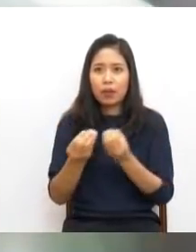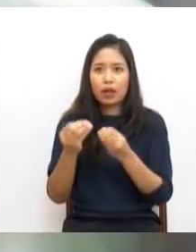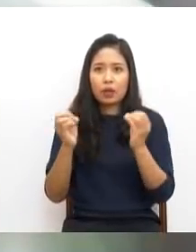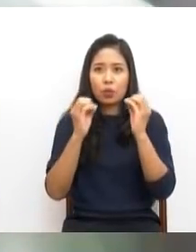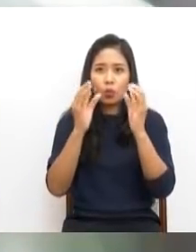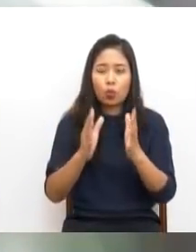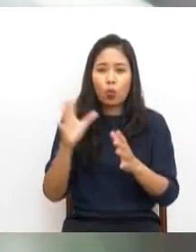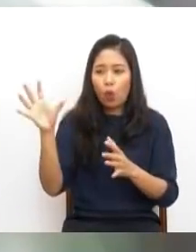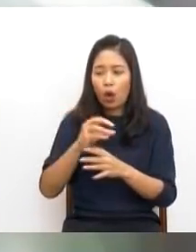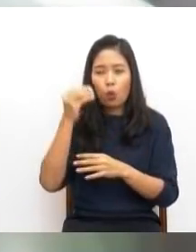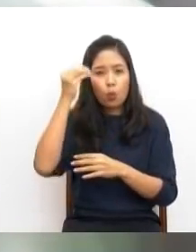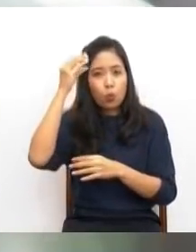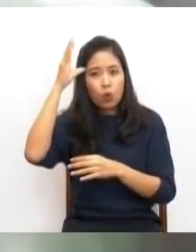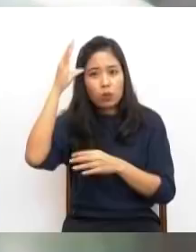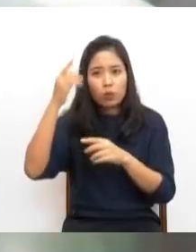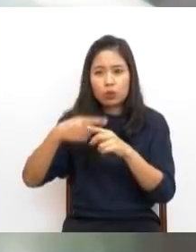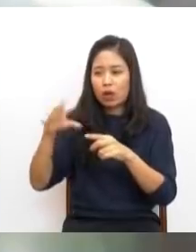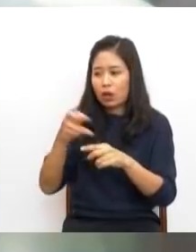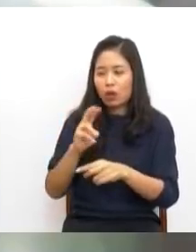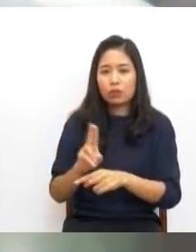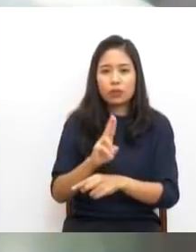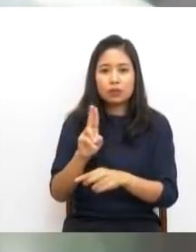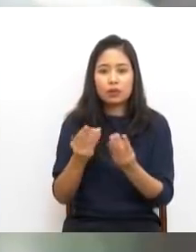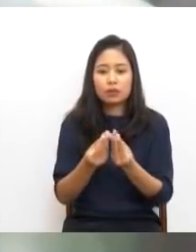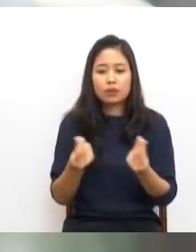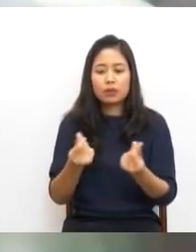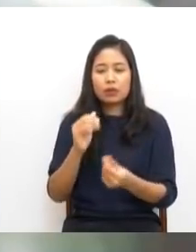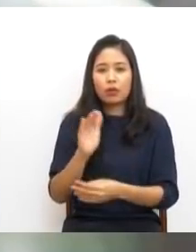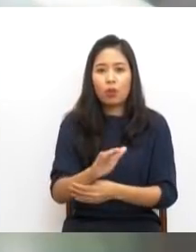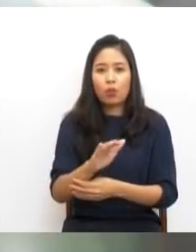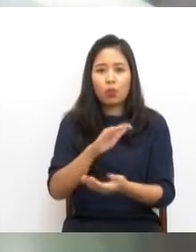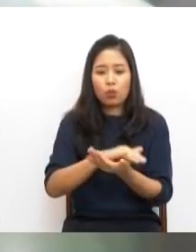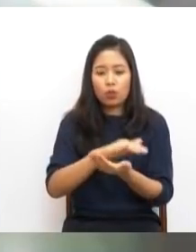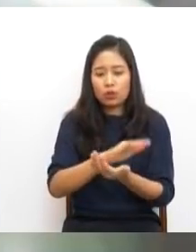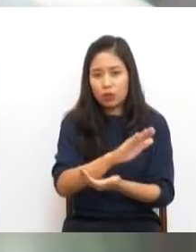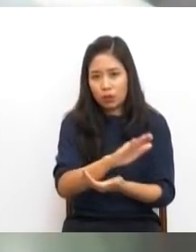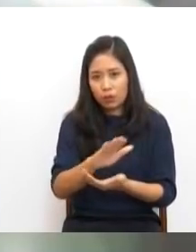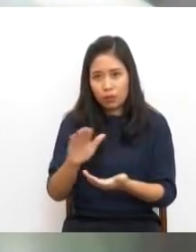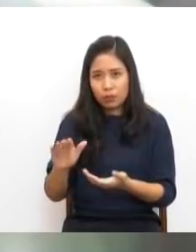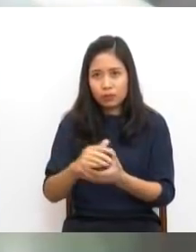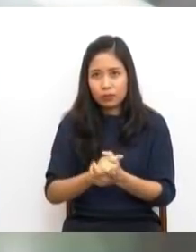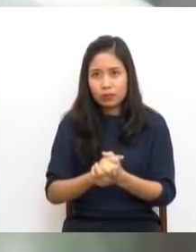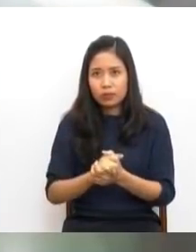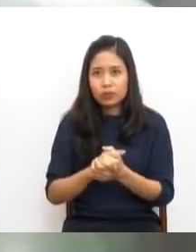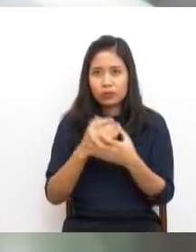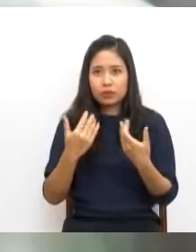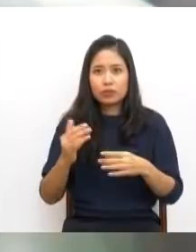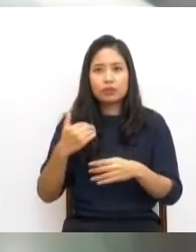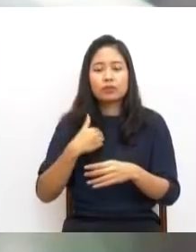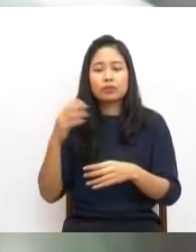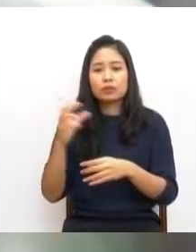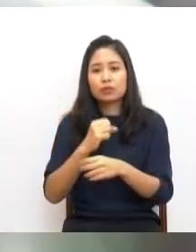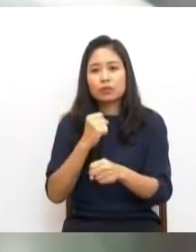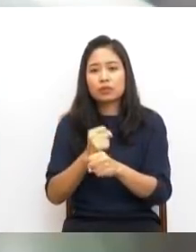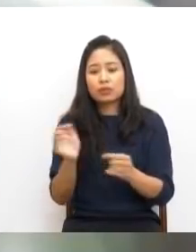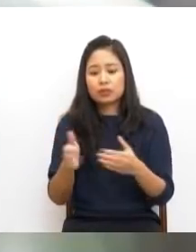องค์ความรู ้ ไปใช้ในพื้นที่ของแต่ละโรงเรียนของครูแต่ละคนหลังจากนั้นให้ครูเนี่ยทำคลิปวิดีโ